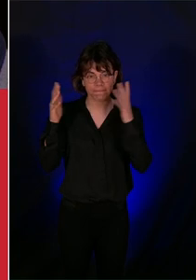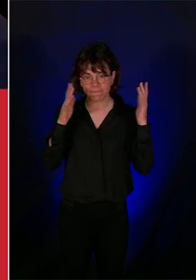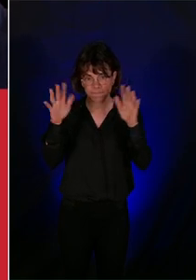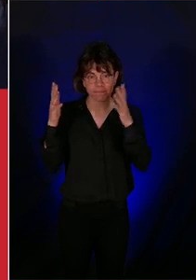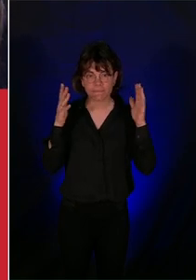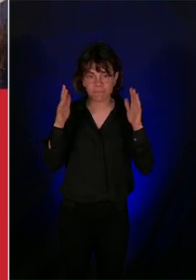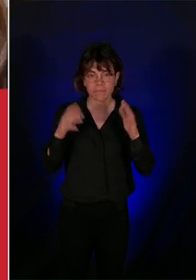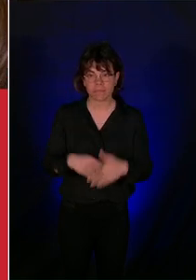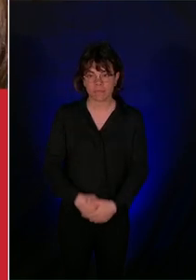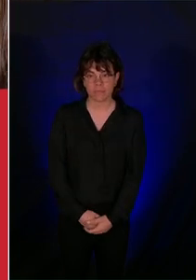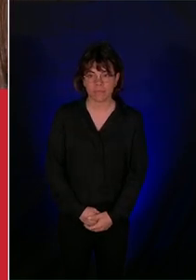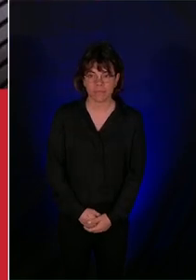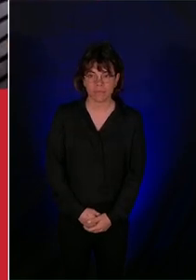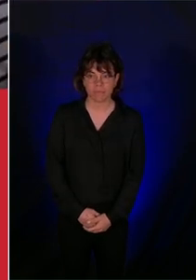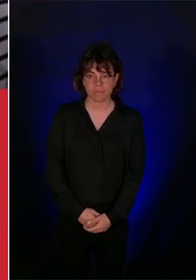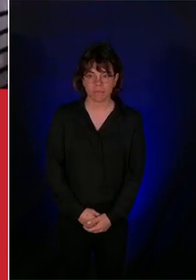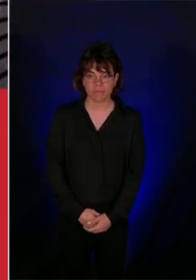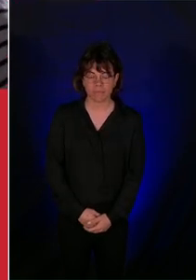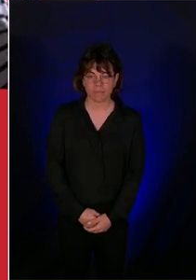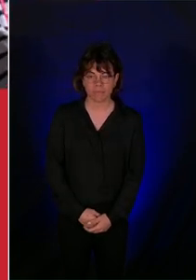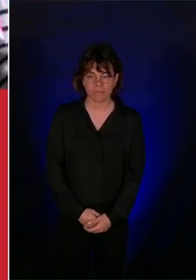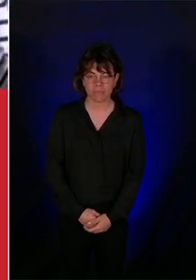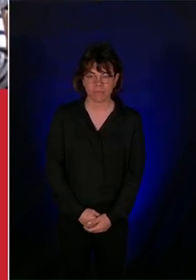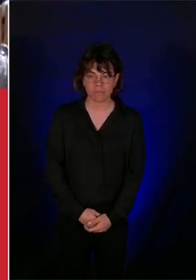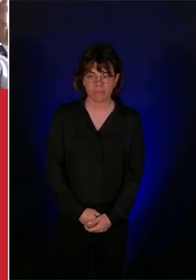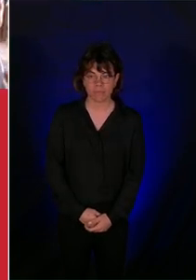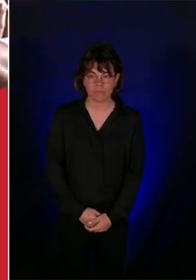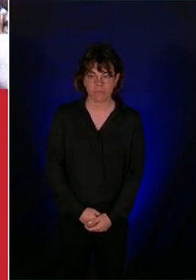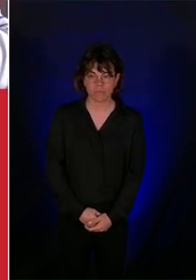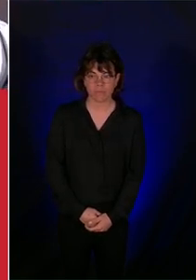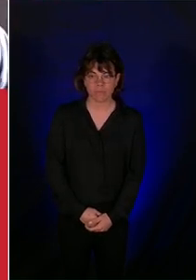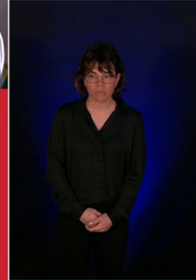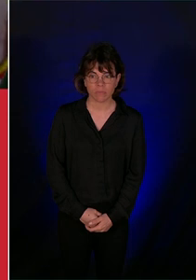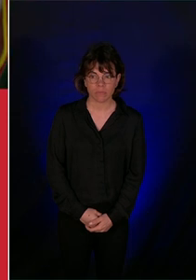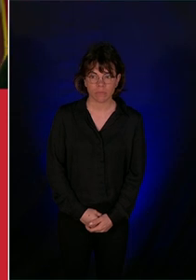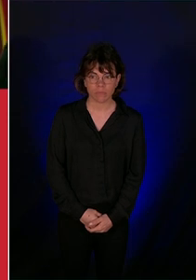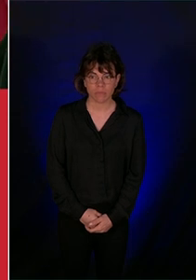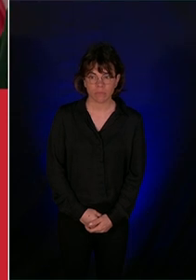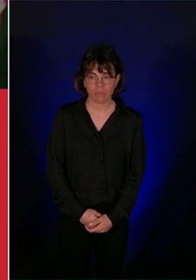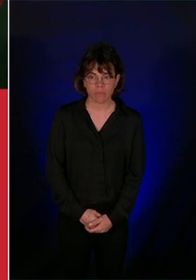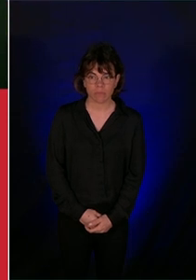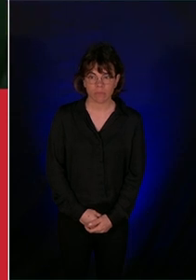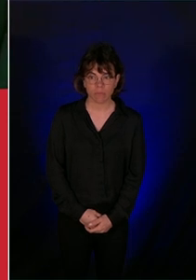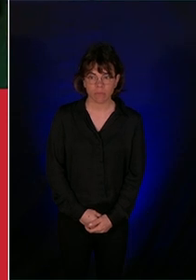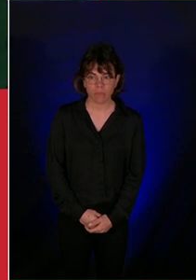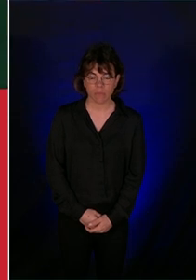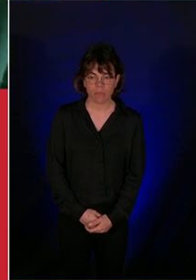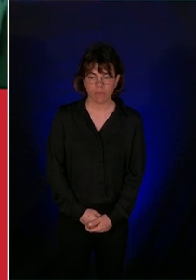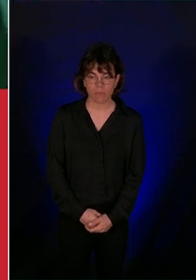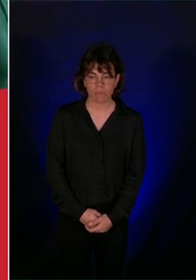Gérard Rey, Fabienne Rouchy, Frédéric